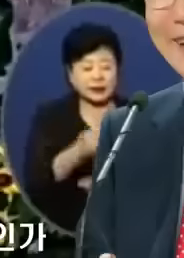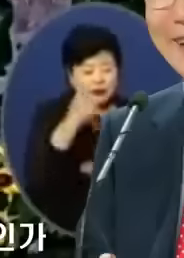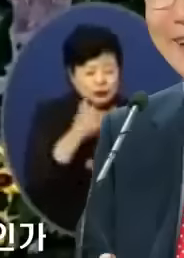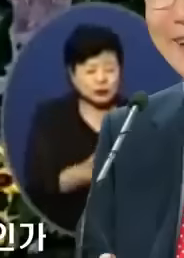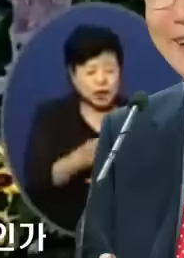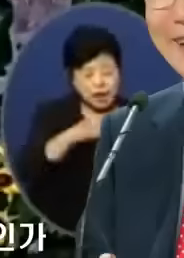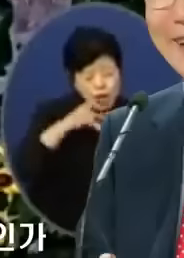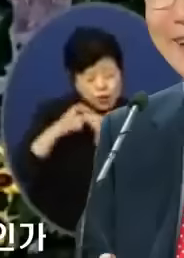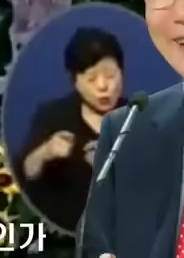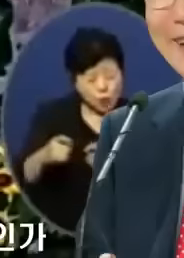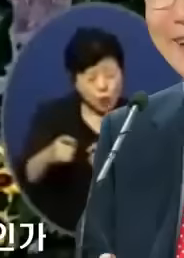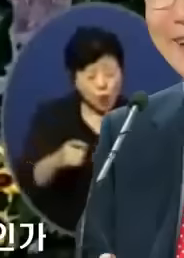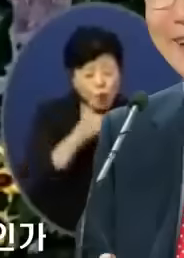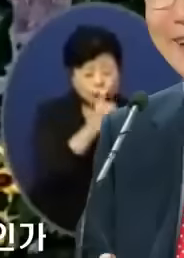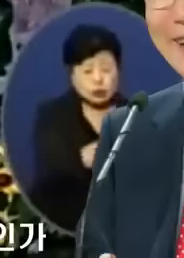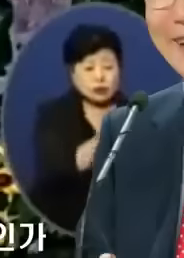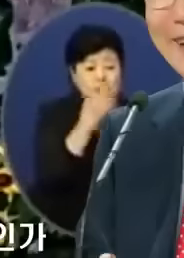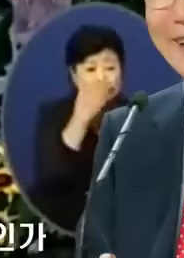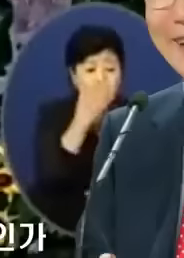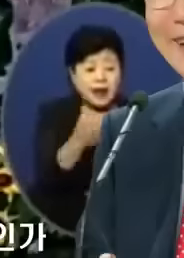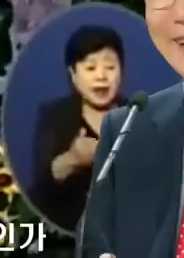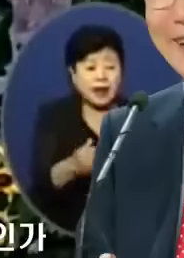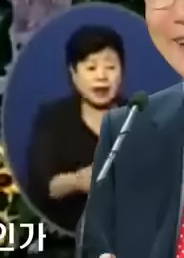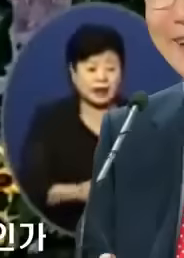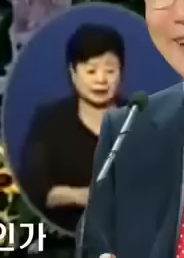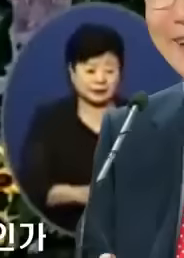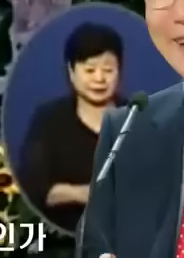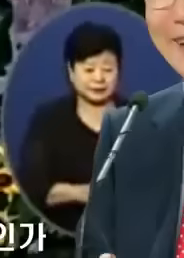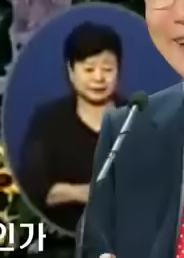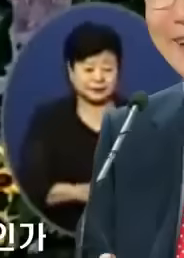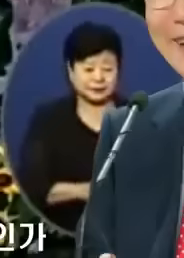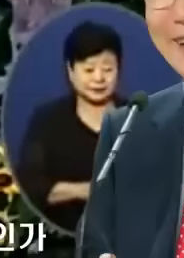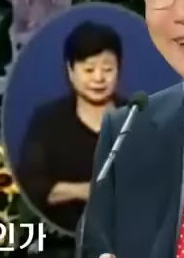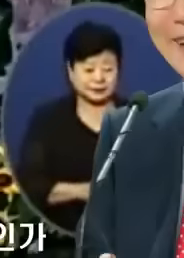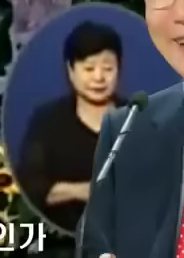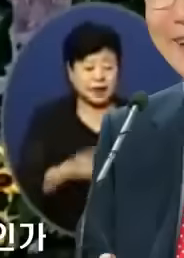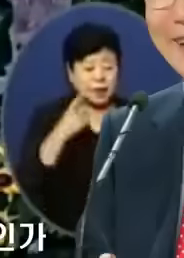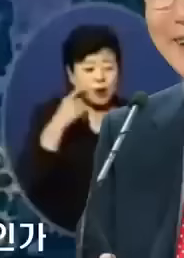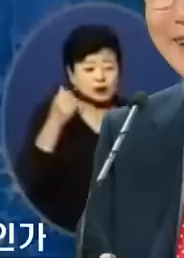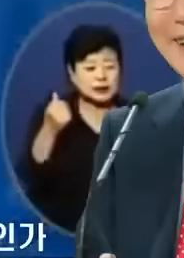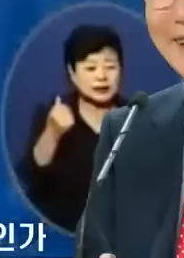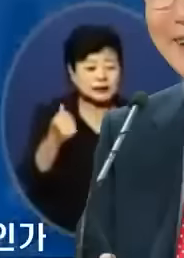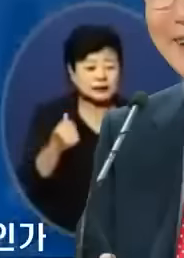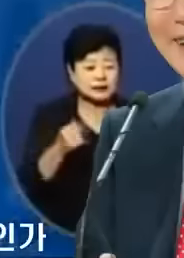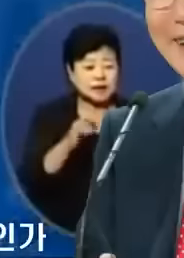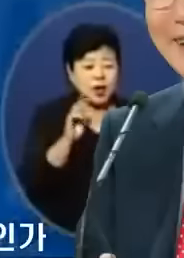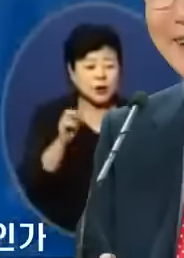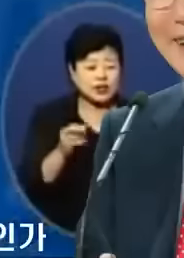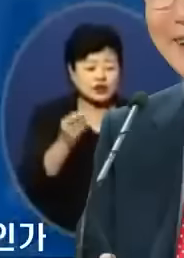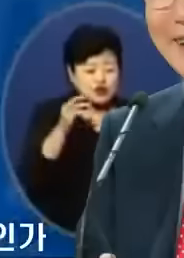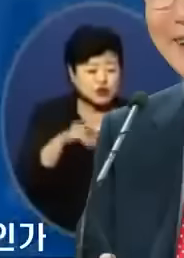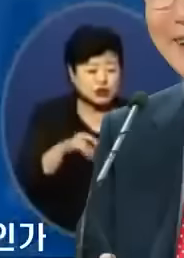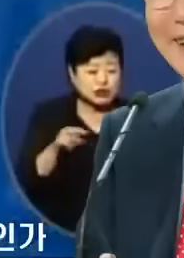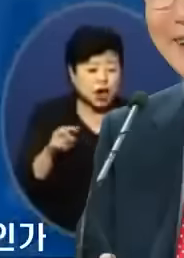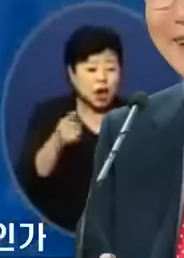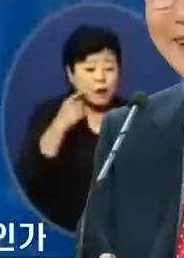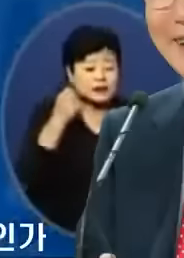죄의 유혹도 이길 수가 있습니다. 시카고 무디 기념교회 담임 목사인 어윈 루처는